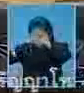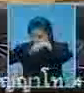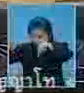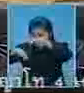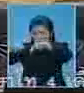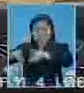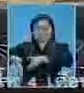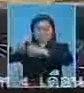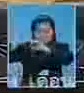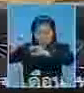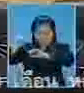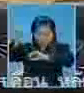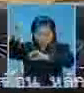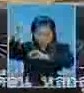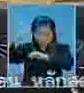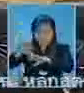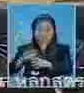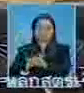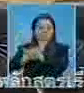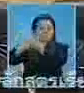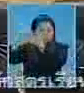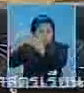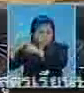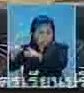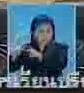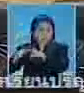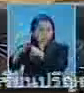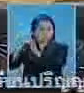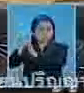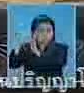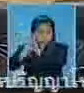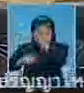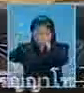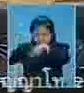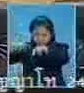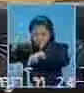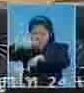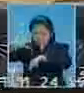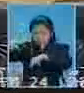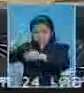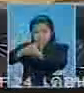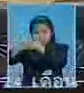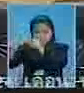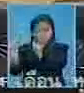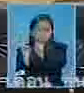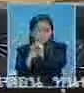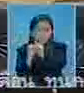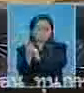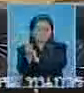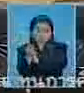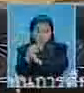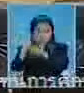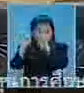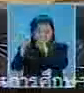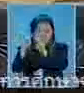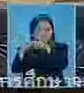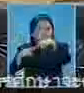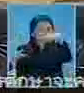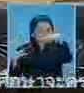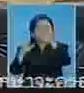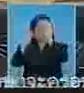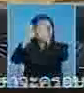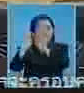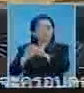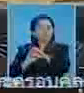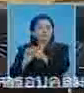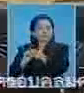างและคณะกฤษฎีกาก็จะมีข้อเสนอแนะในแง่ของประเด็นที่อาจจะเสนอแก้